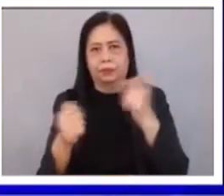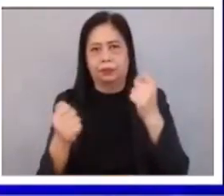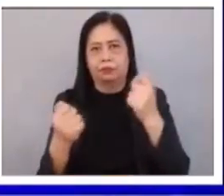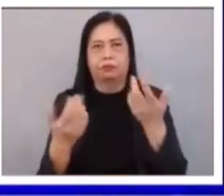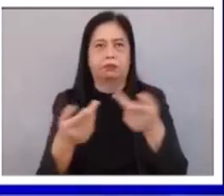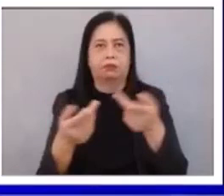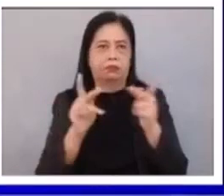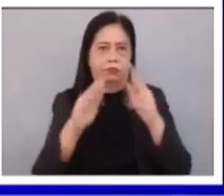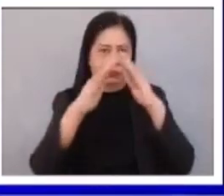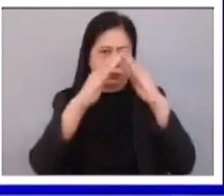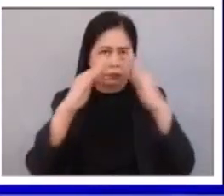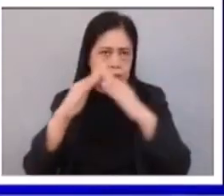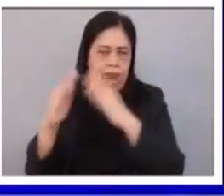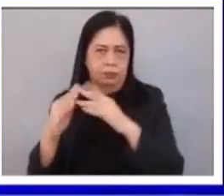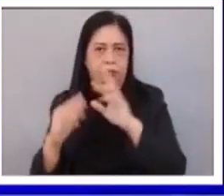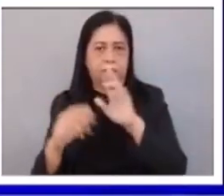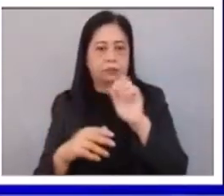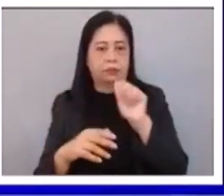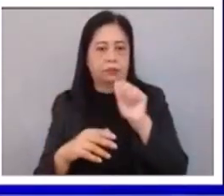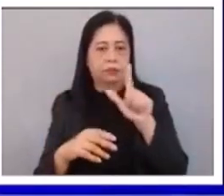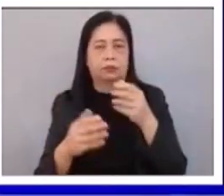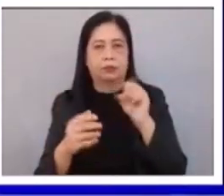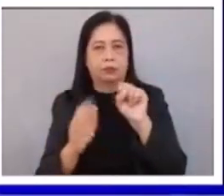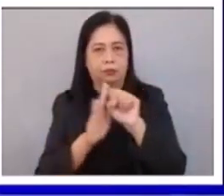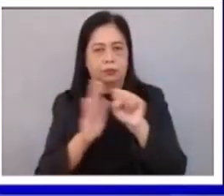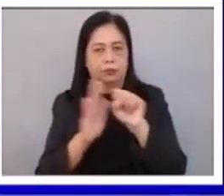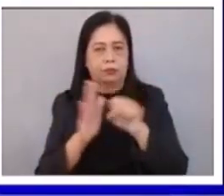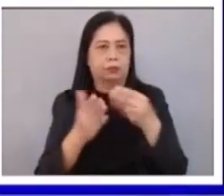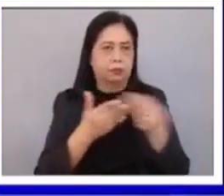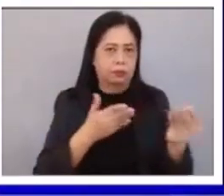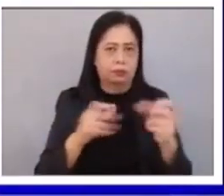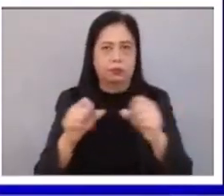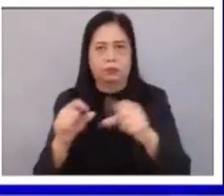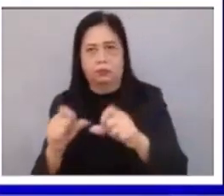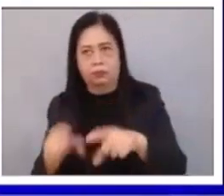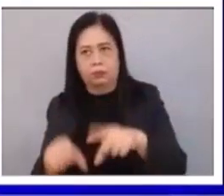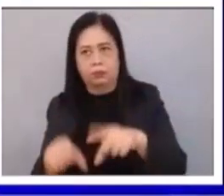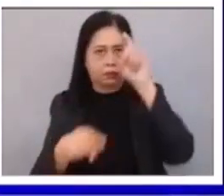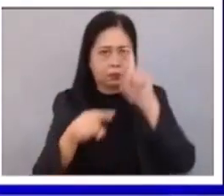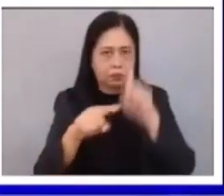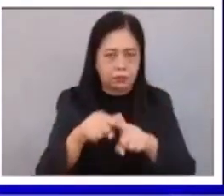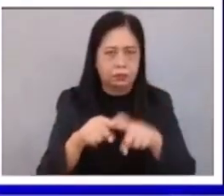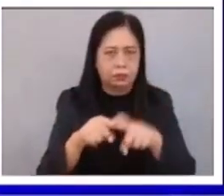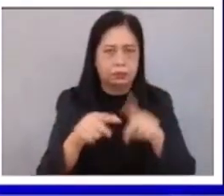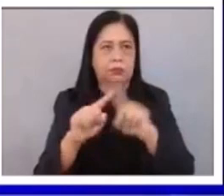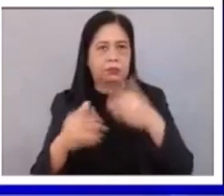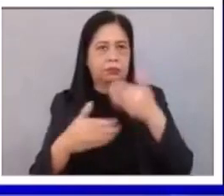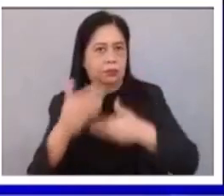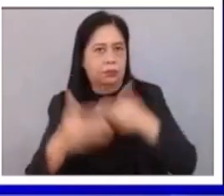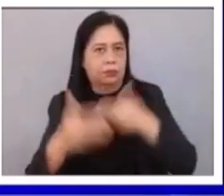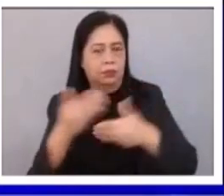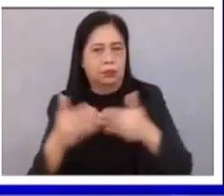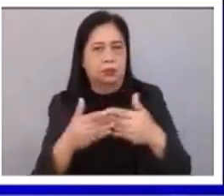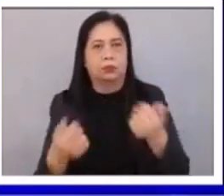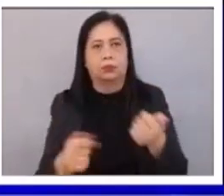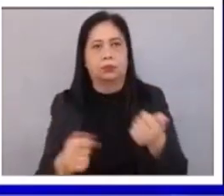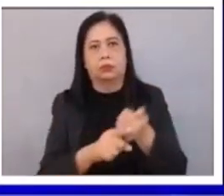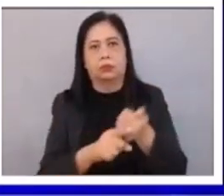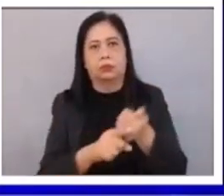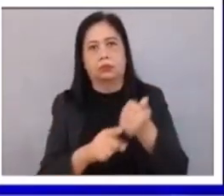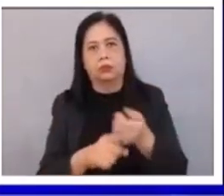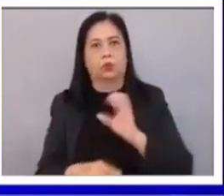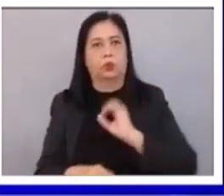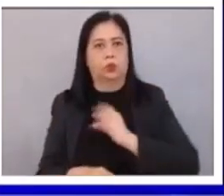at real estate buying, selling, renting, leasing, and operating of self-owned or